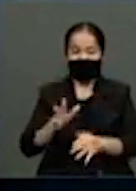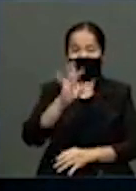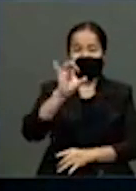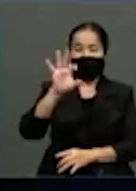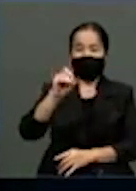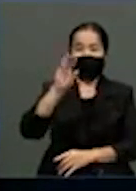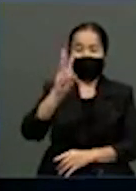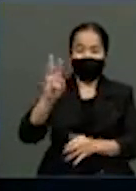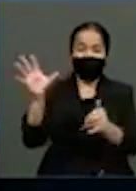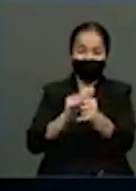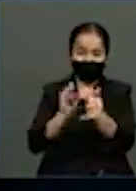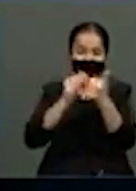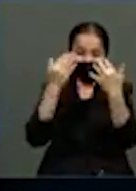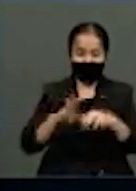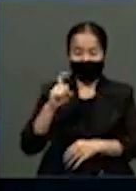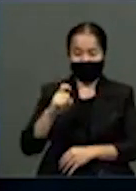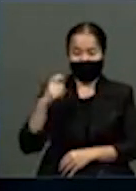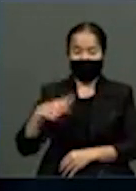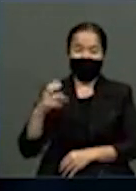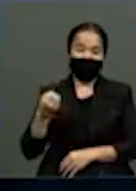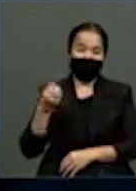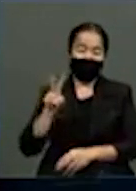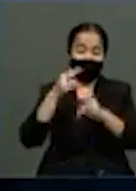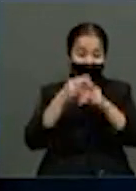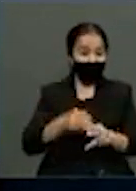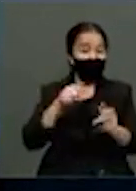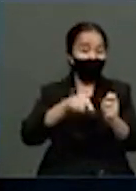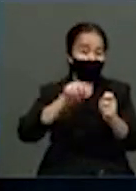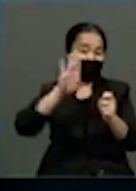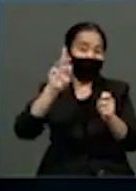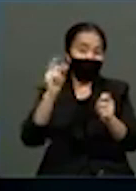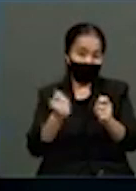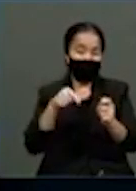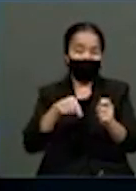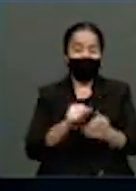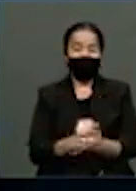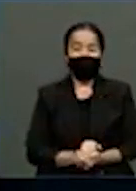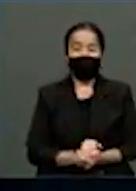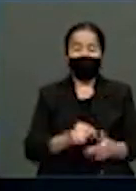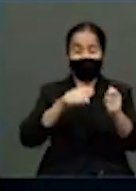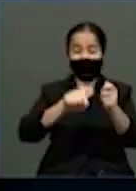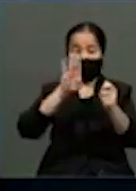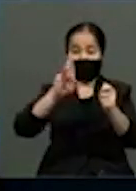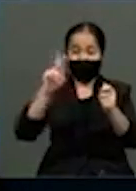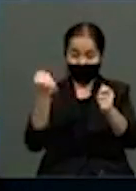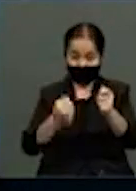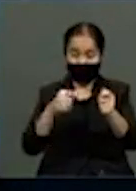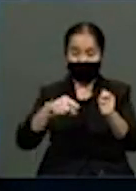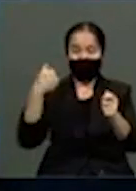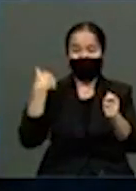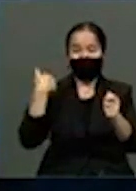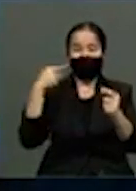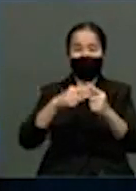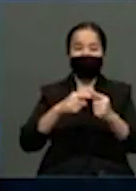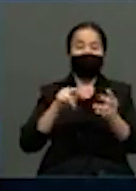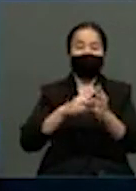896นะครับในนี้มีเสียชีวิตไปแล้ว12นะครับก็มีการนำภาพถ่ายทางอากาศให้เห็นนะครับมีการกระ